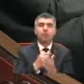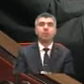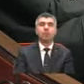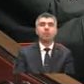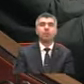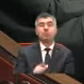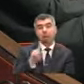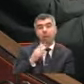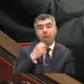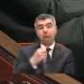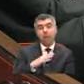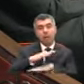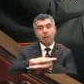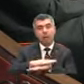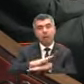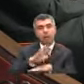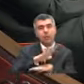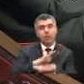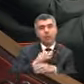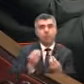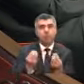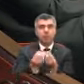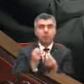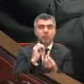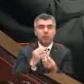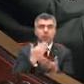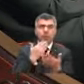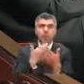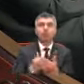ولكن كذلك احترام التوافقات التي تتم في مجالات حساسة. شكرا السيد الوزير.